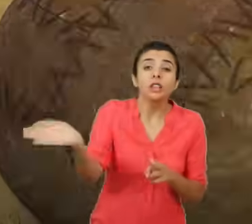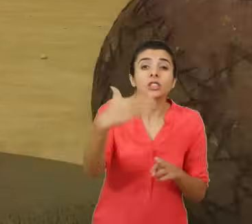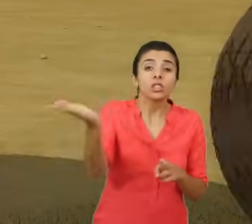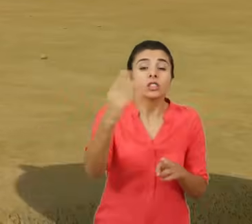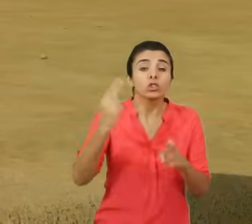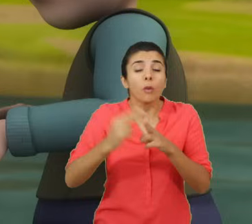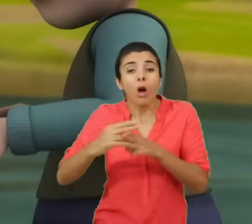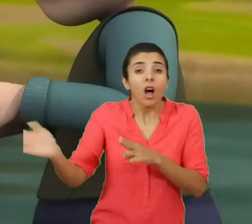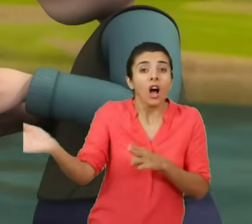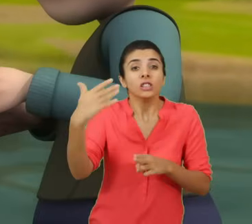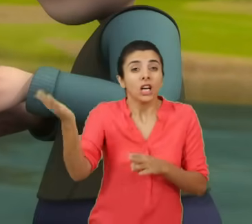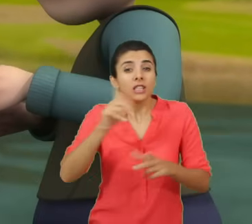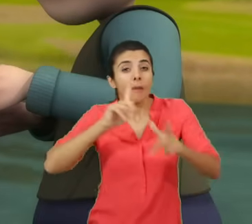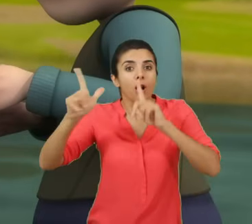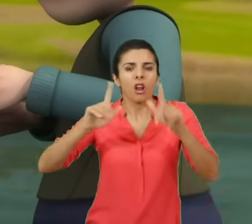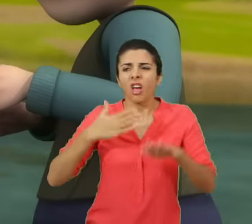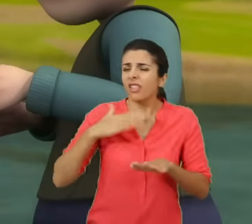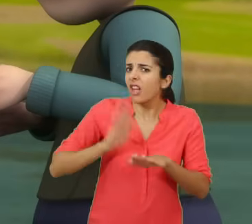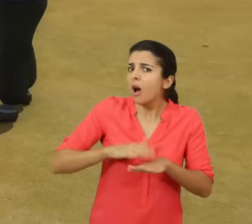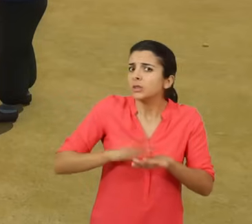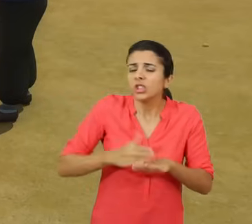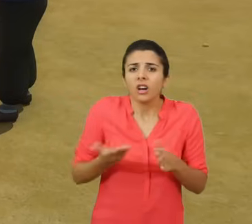geliyor. Ne yapacağız?